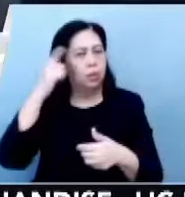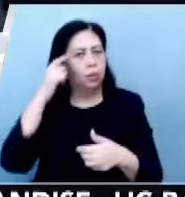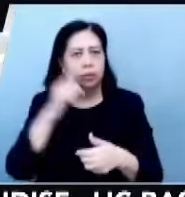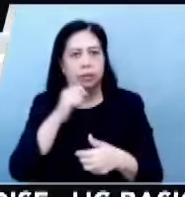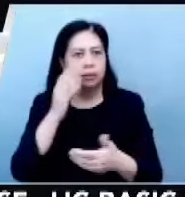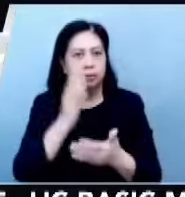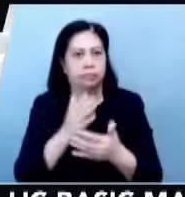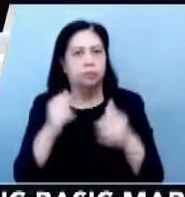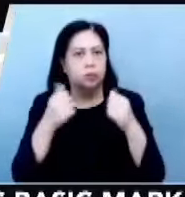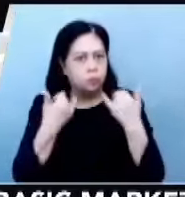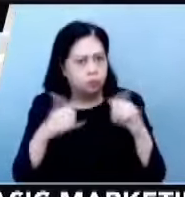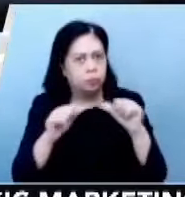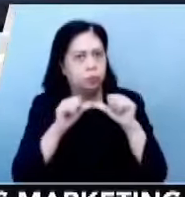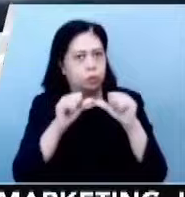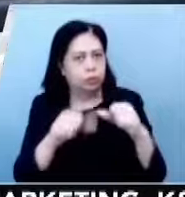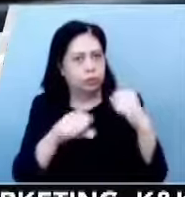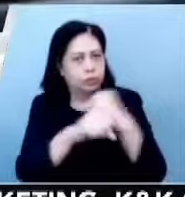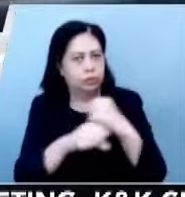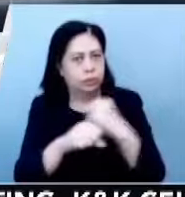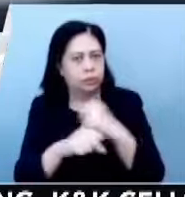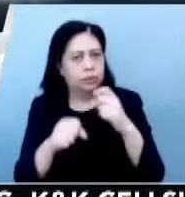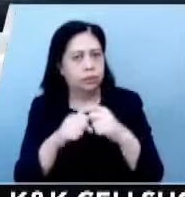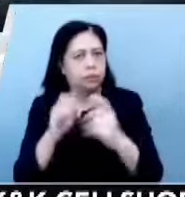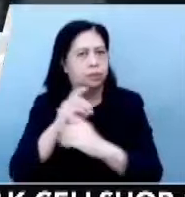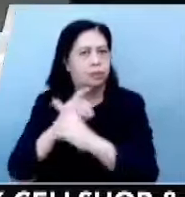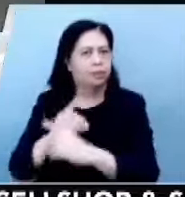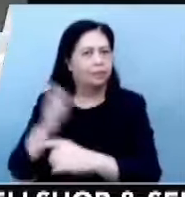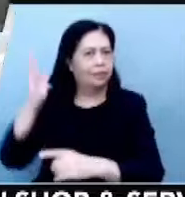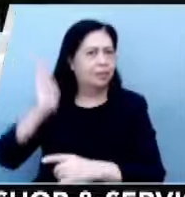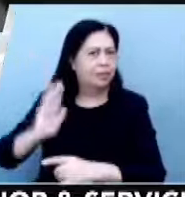ito, alang-alang sa ipinaglaban ng ating mga ninuno.